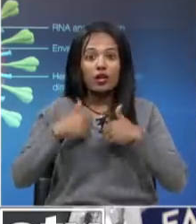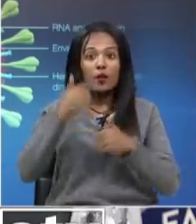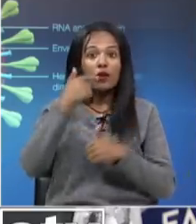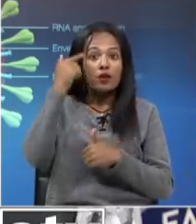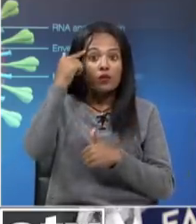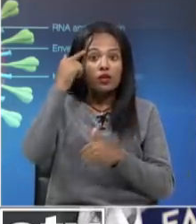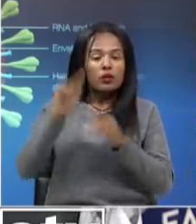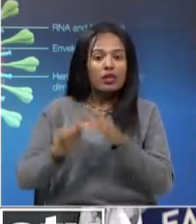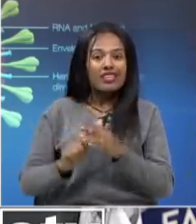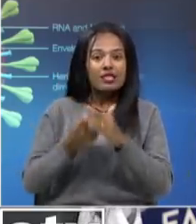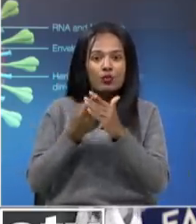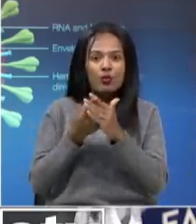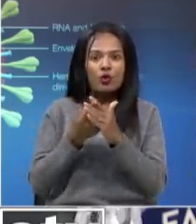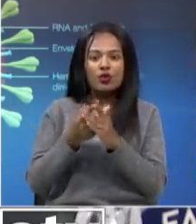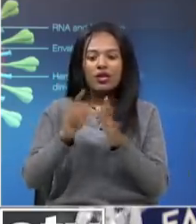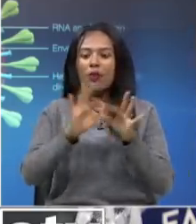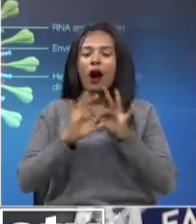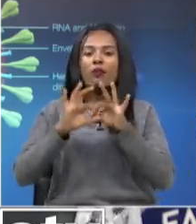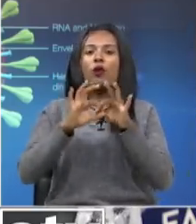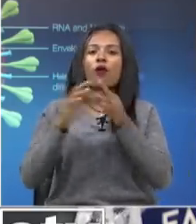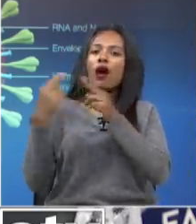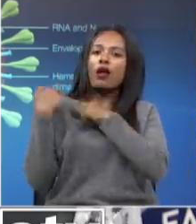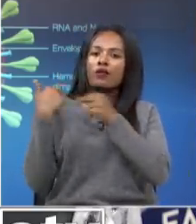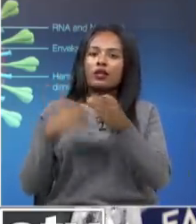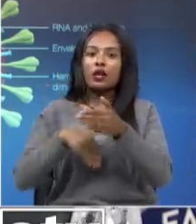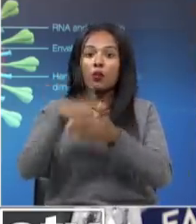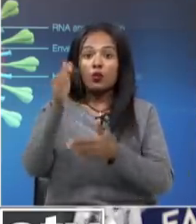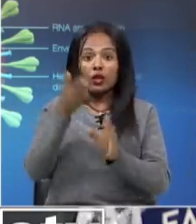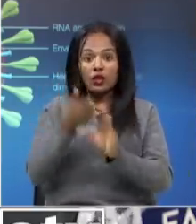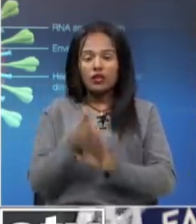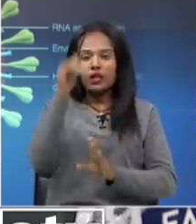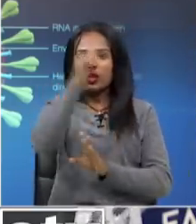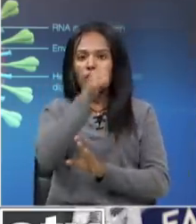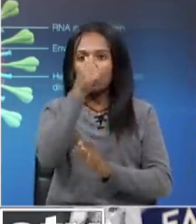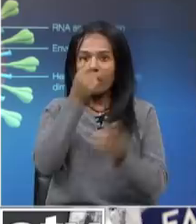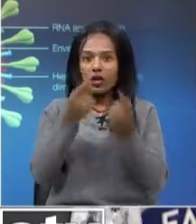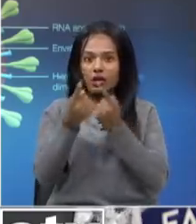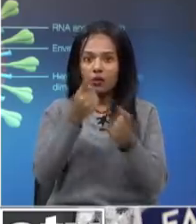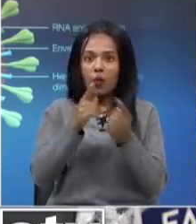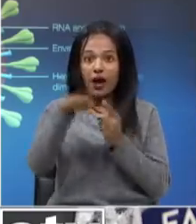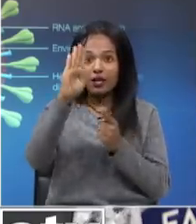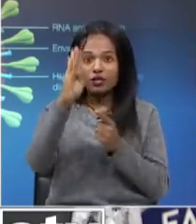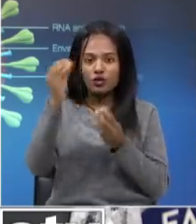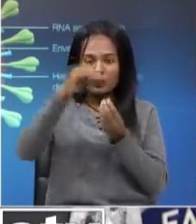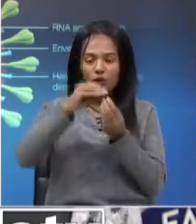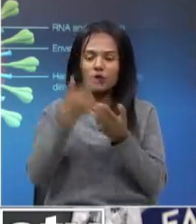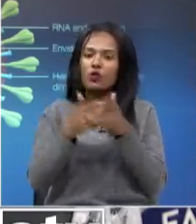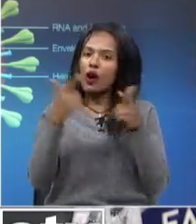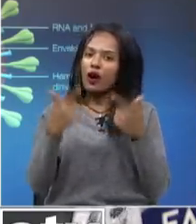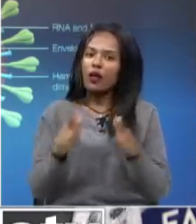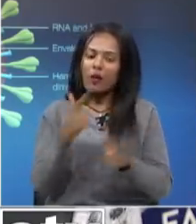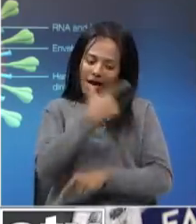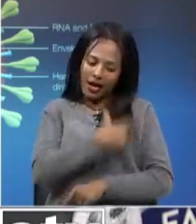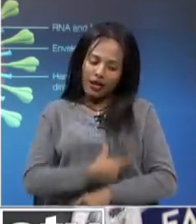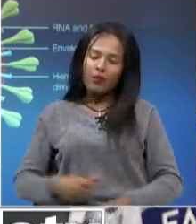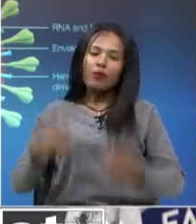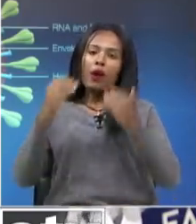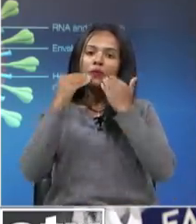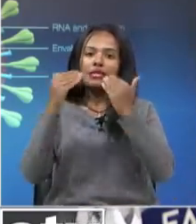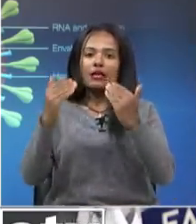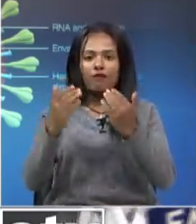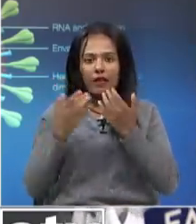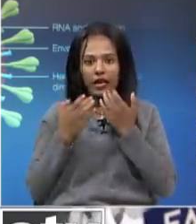የምናስበውና የተጀመረውን የማህበራዊ ኃላፊነት ከመወጣት አንጻር የኢትዮጵያ ንግድ ባንክንም ጭምር በዚህ አጋጣሚ ከልብ ማመስገን